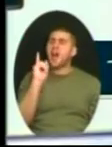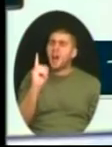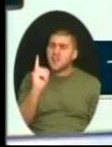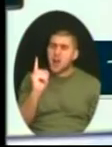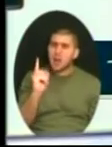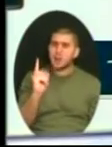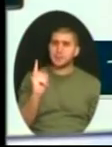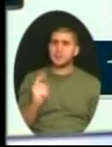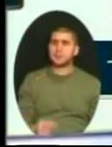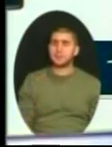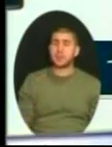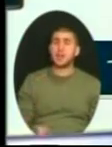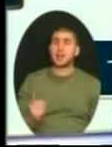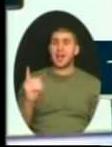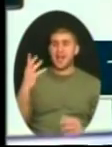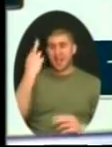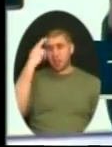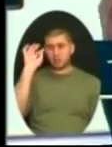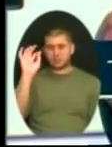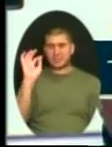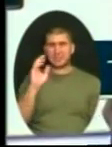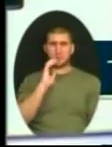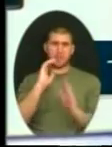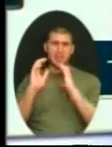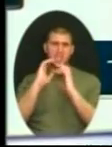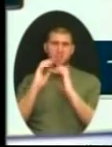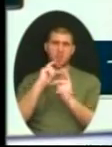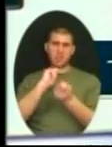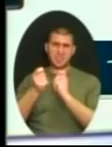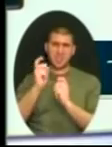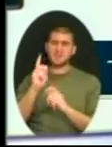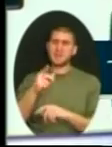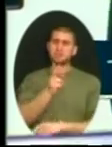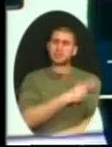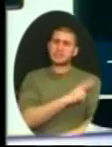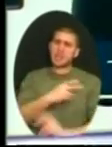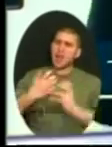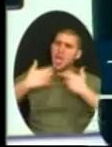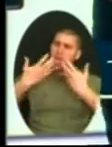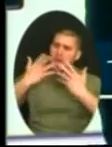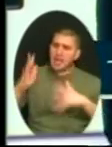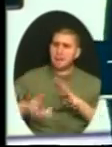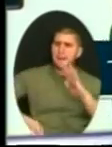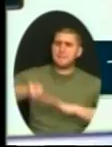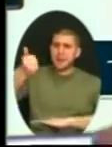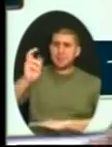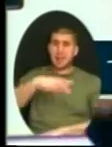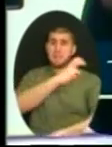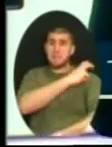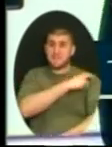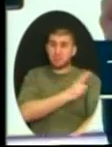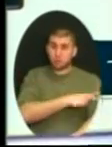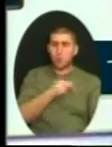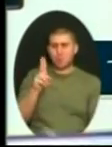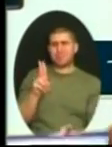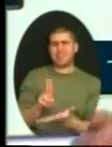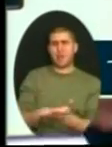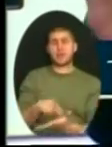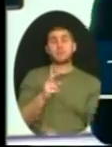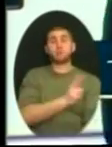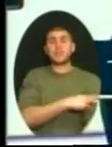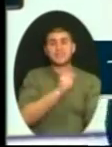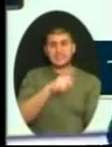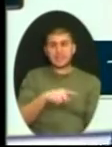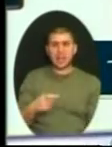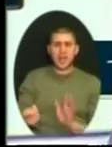אבל הקונספט הזה שצריך לצאת לתקשורת והמשטרה צריכה לדברר את עצמה גם באמצעות הבכירים ביותר, גם באמצעות המפכ"ל, הוא קונספט נכון. המשטרה